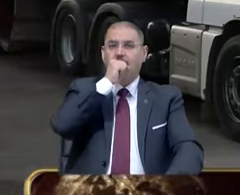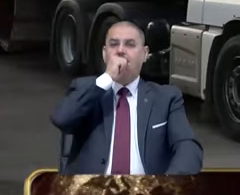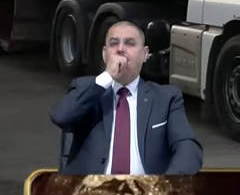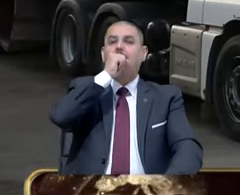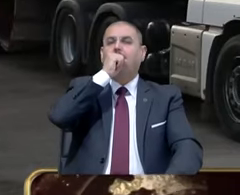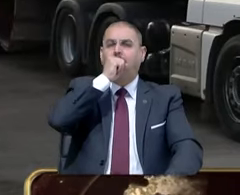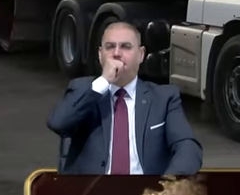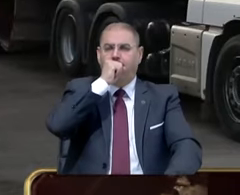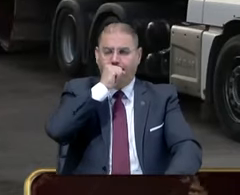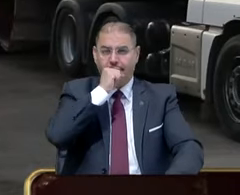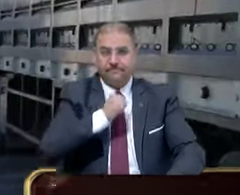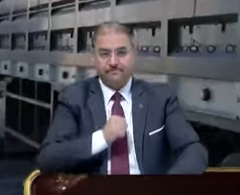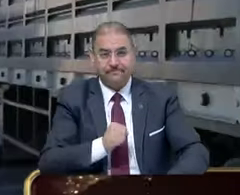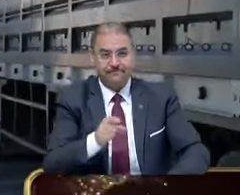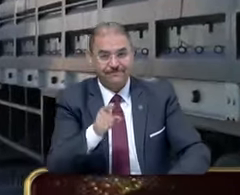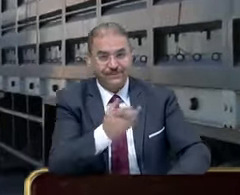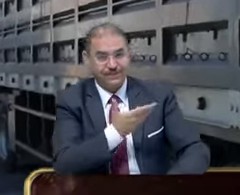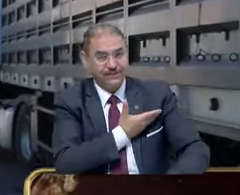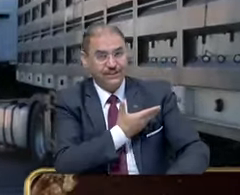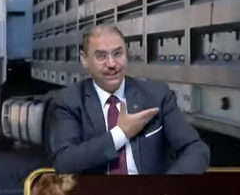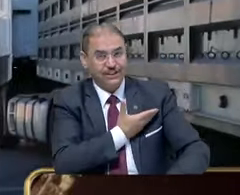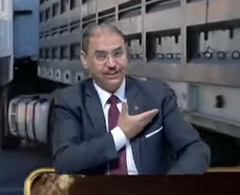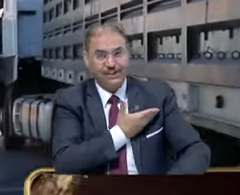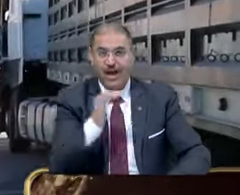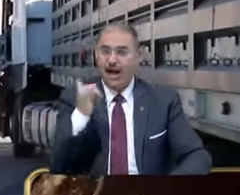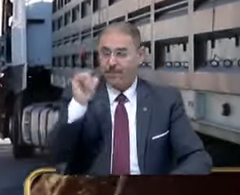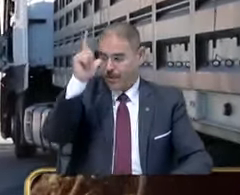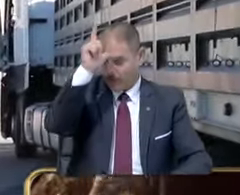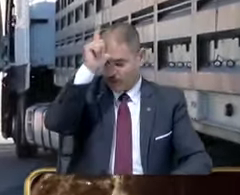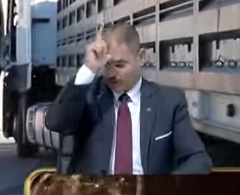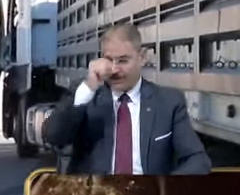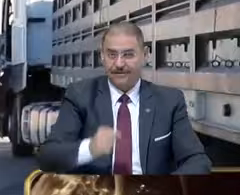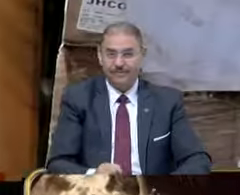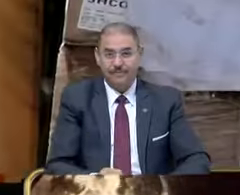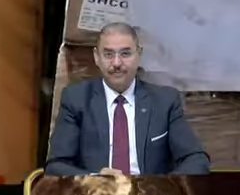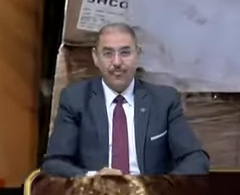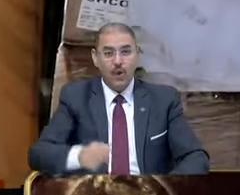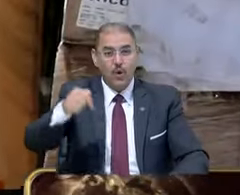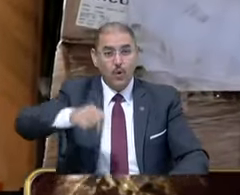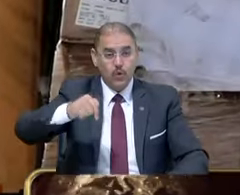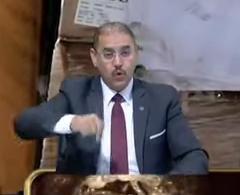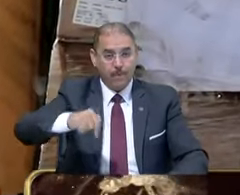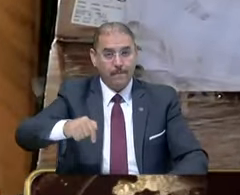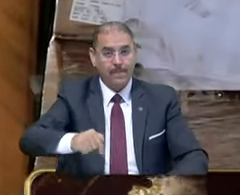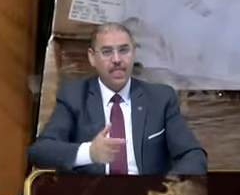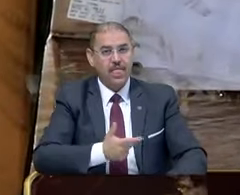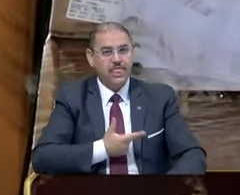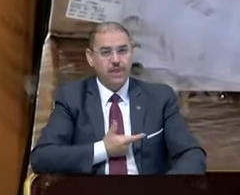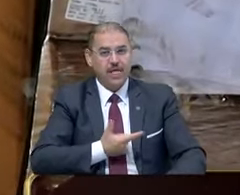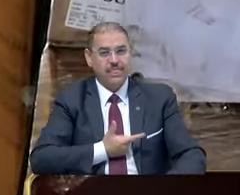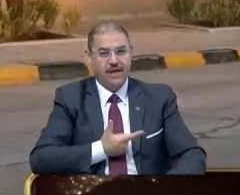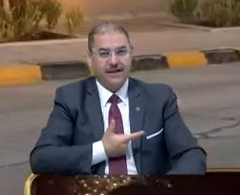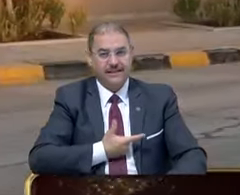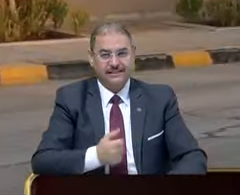والاغاثه في القوات المسلحه الاردنيه الجيش العربي اليوم الثلاثاء بالتنسيق مع الهيئه الخيريه